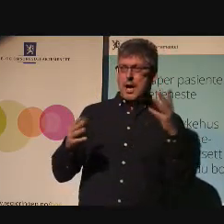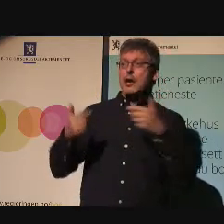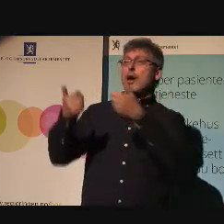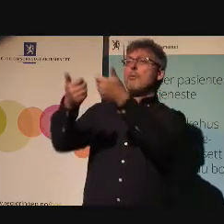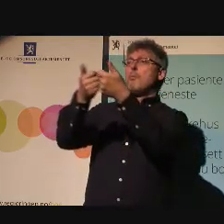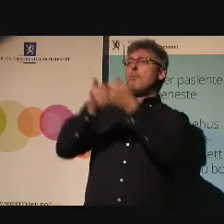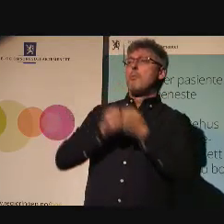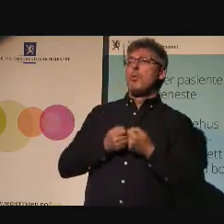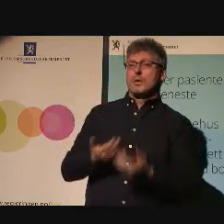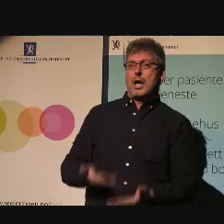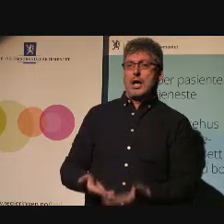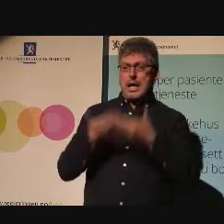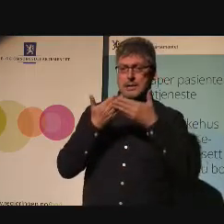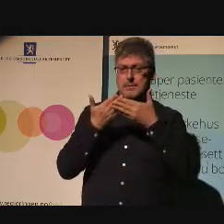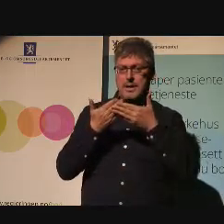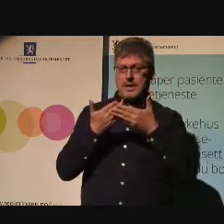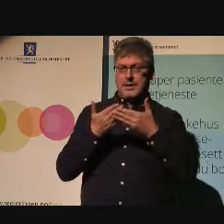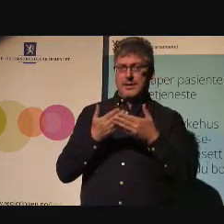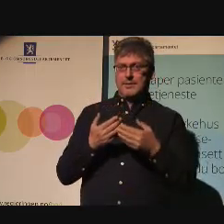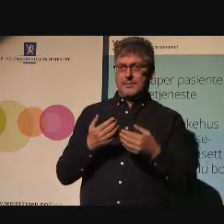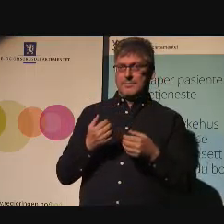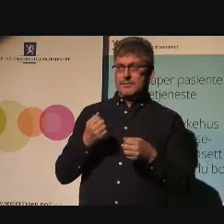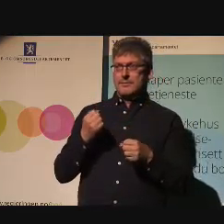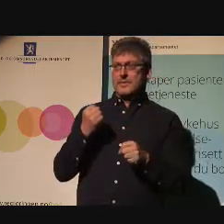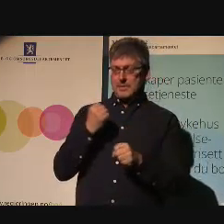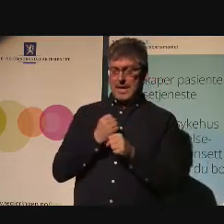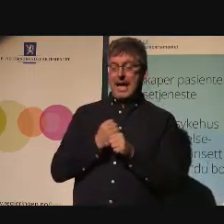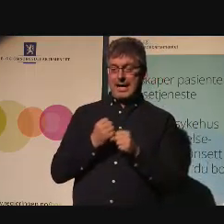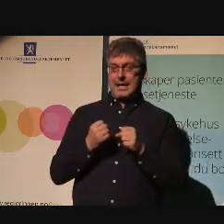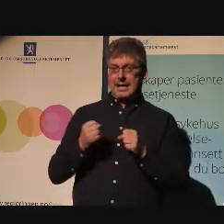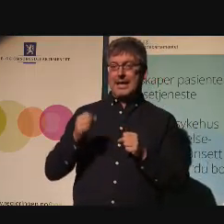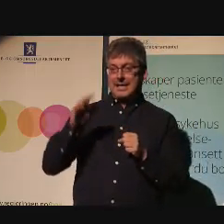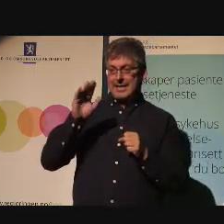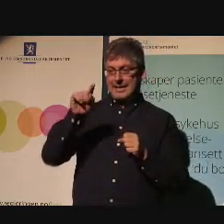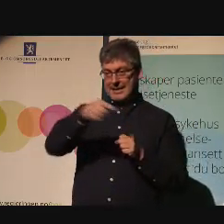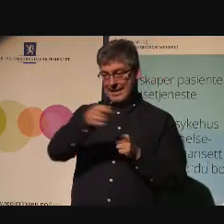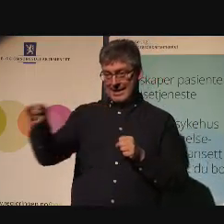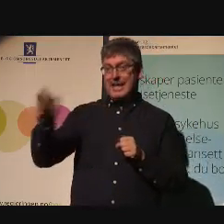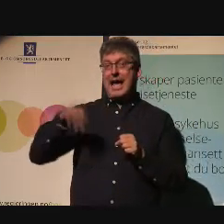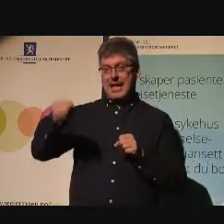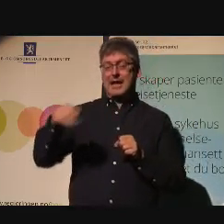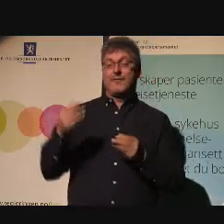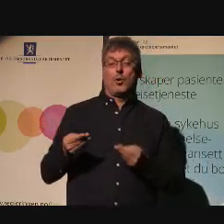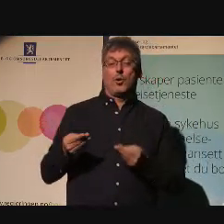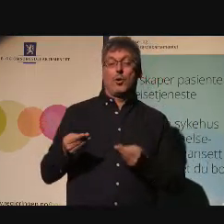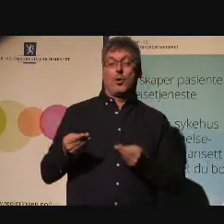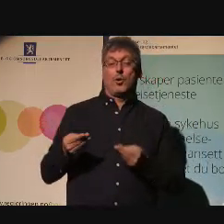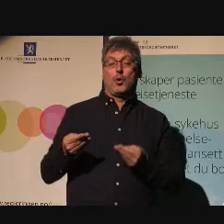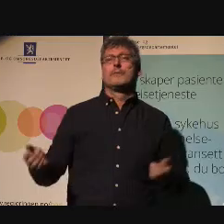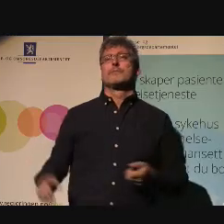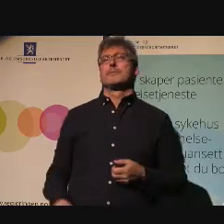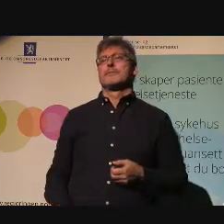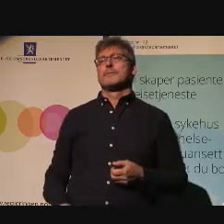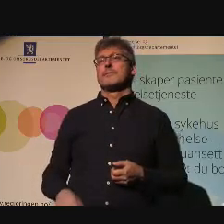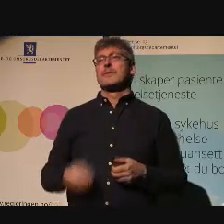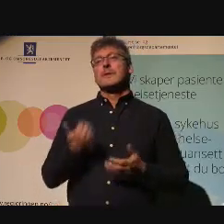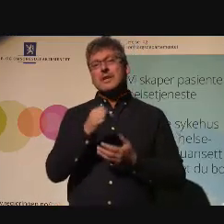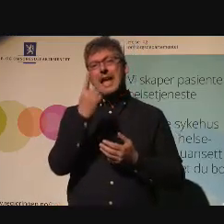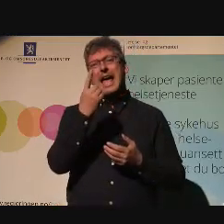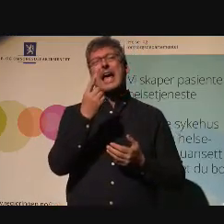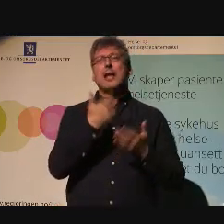hjelpen som en egentlig er der for å gi. Og det er kanskje en av de sannhetene og en